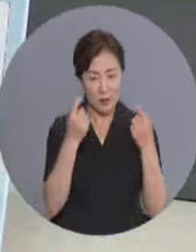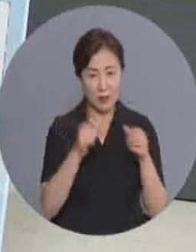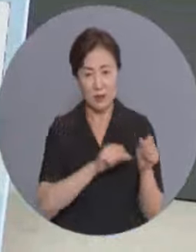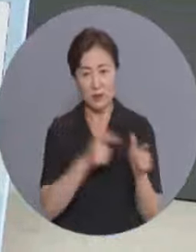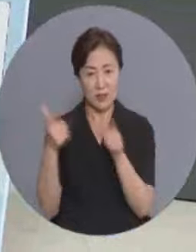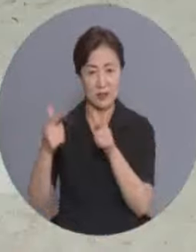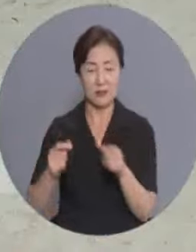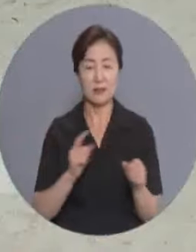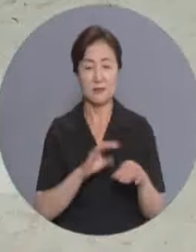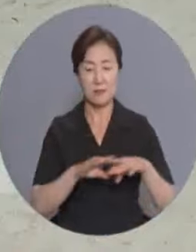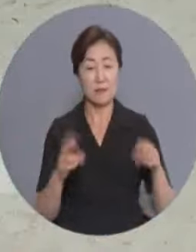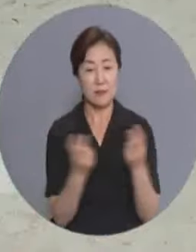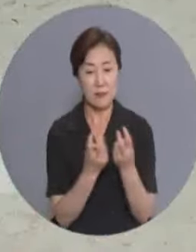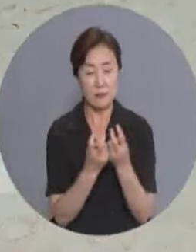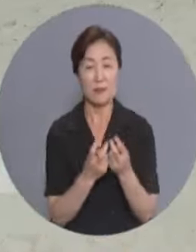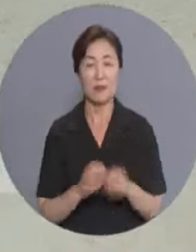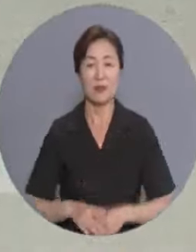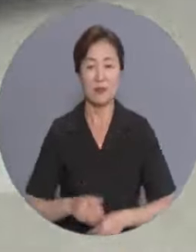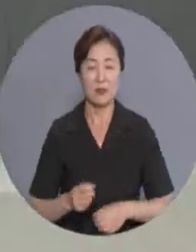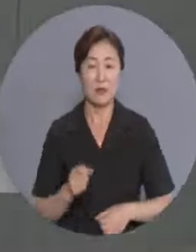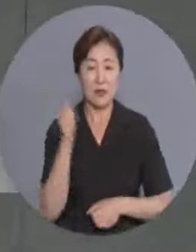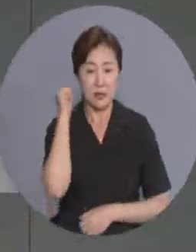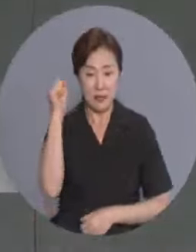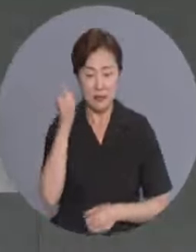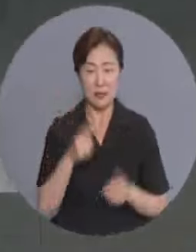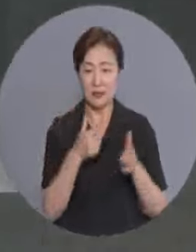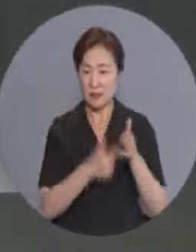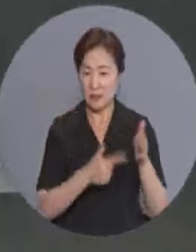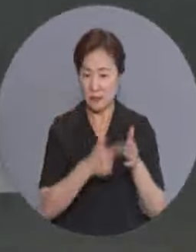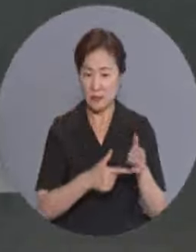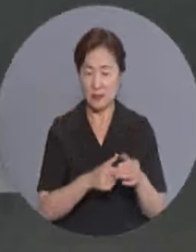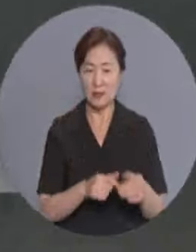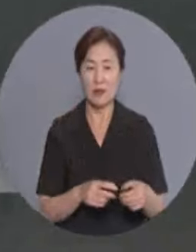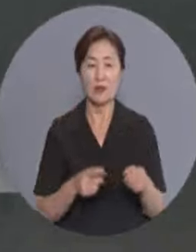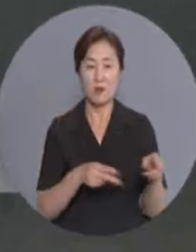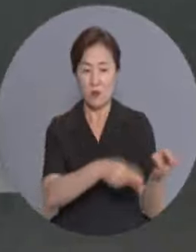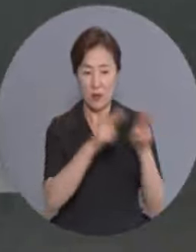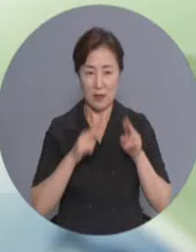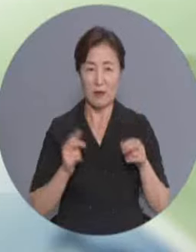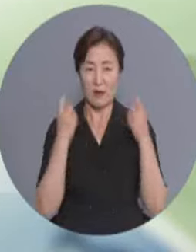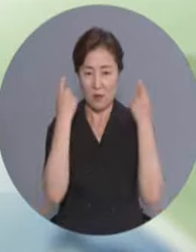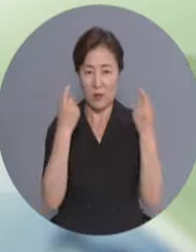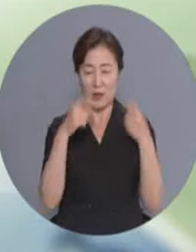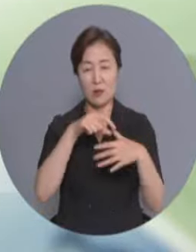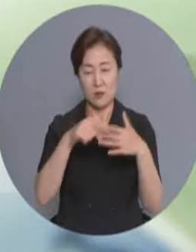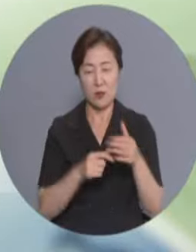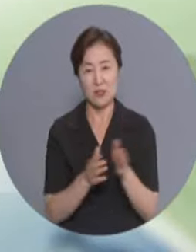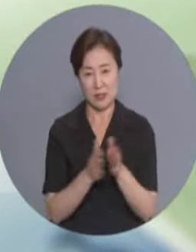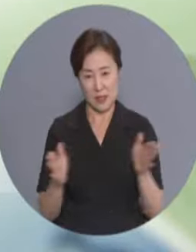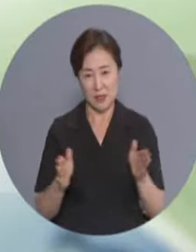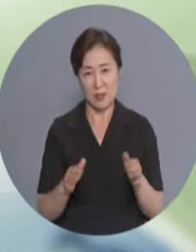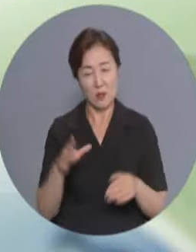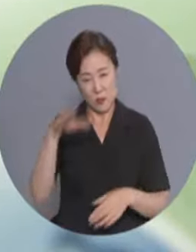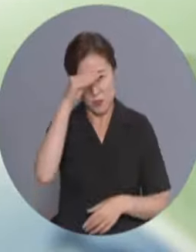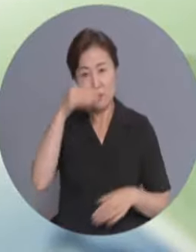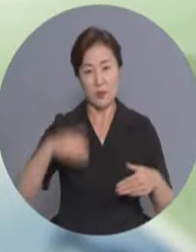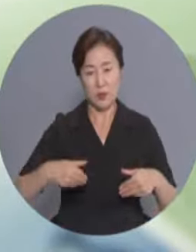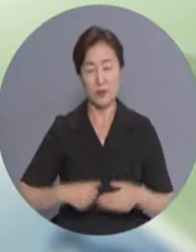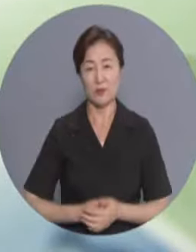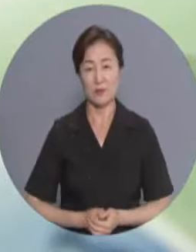대응하기 위해 강진과 해남 영암이 연계 관광 프로젝트를 시작한 것도 여수에 시사하는 바가 적지